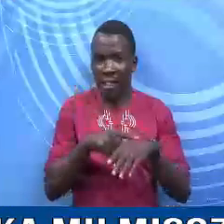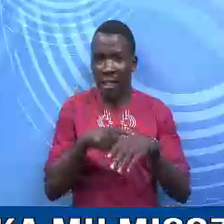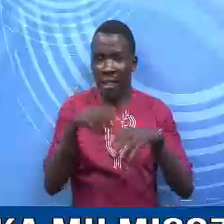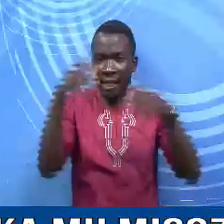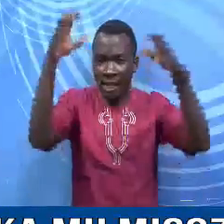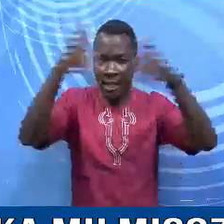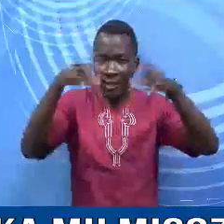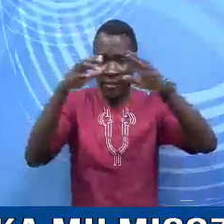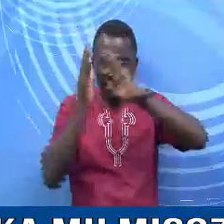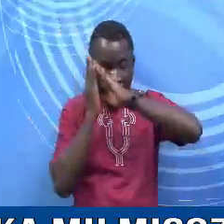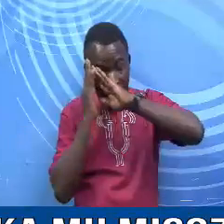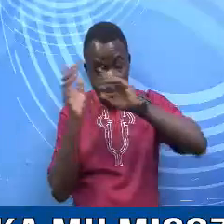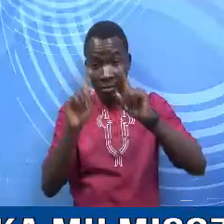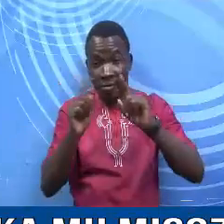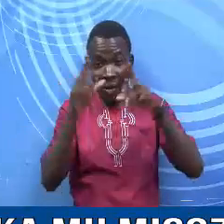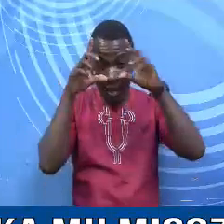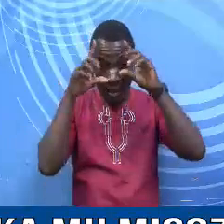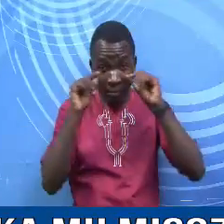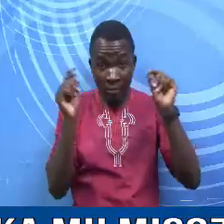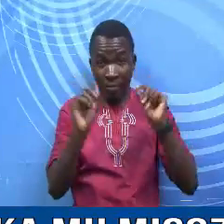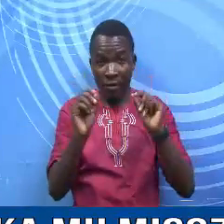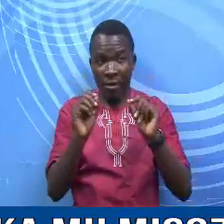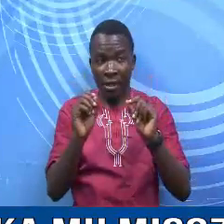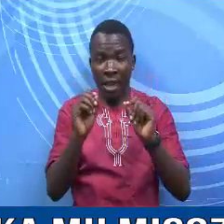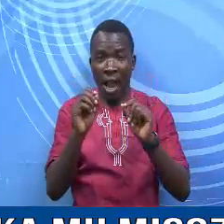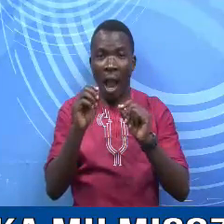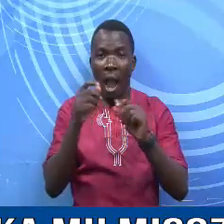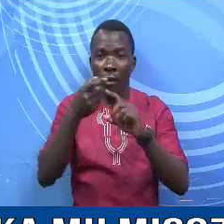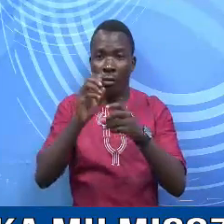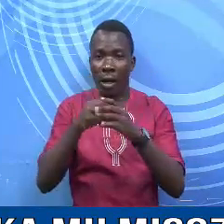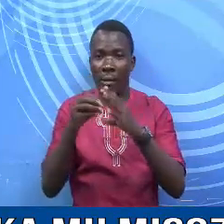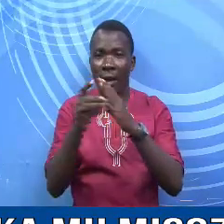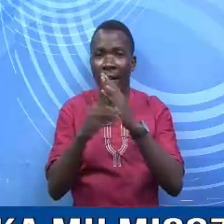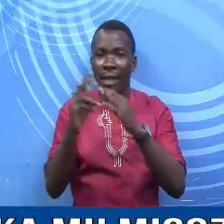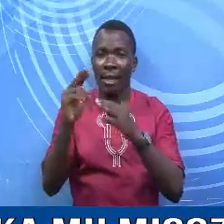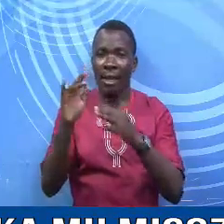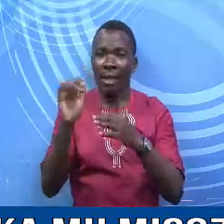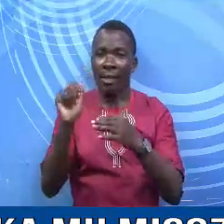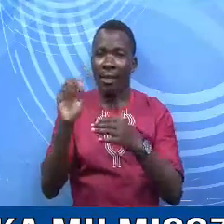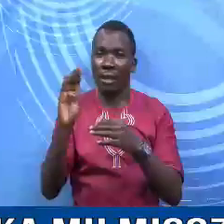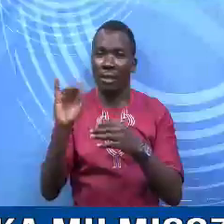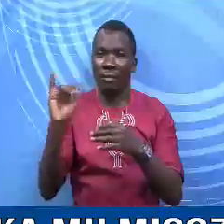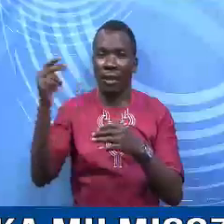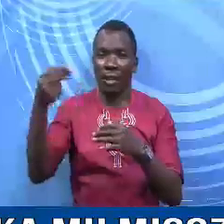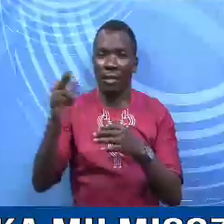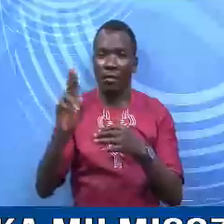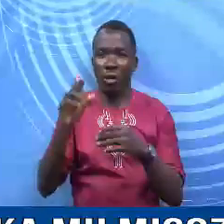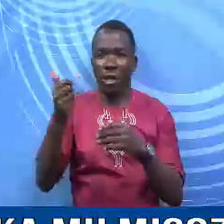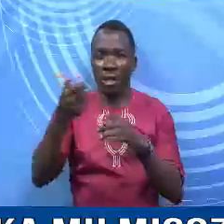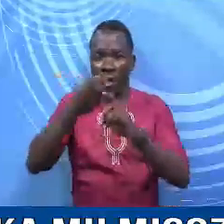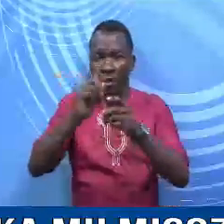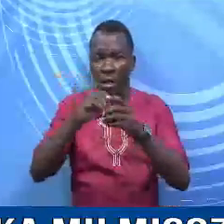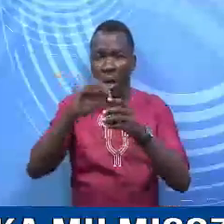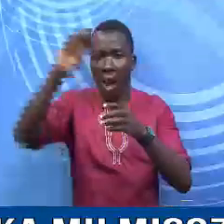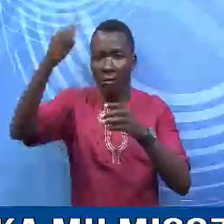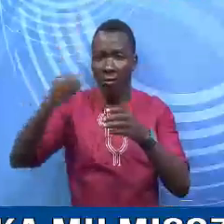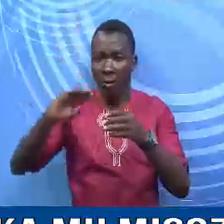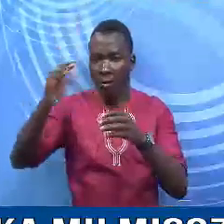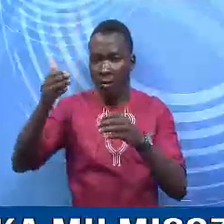miremire ibakikijwe mu karere ka Nyabihu, hakiyongeraho n'andi aturuka mu ishyamba ry'ibirunga, amazi yose akikusanyiza aho batuye akabasenyera ari nako yangiza imyaka